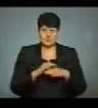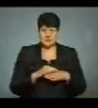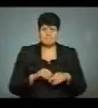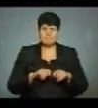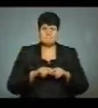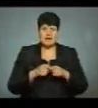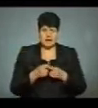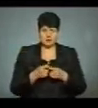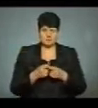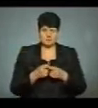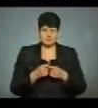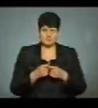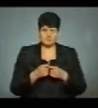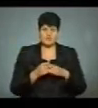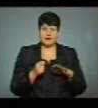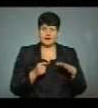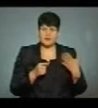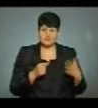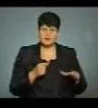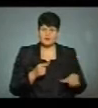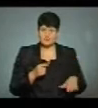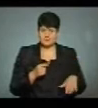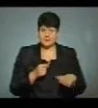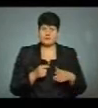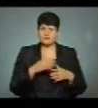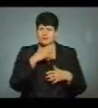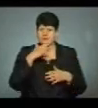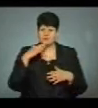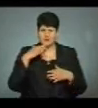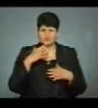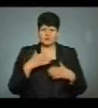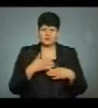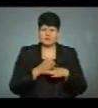перелом лівого стегна, множинні переломи кісток тазу,